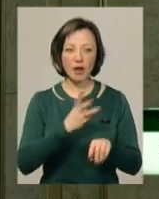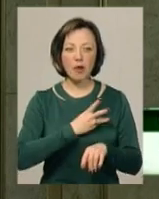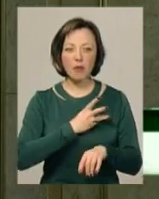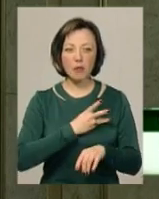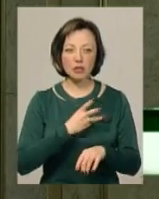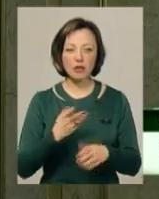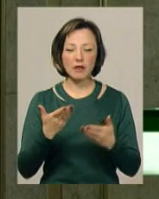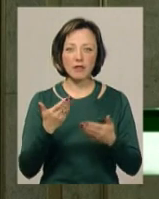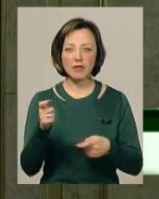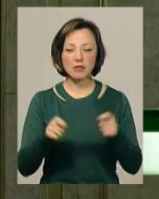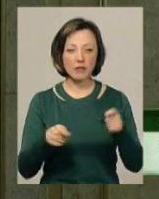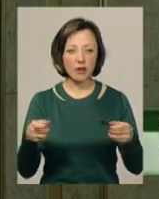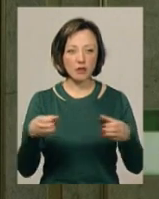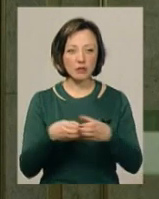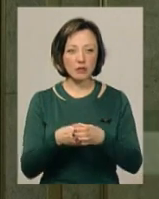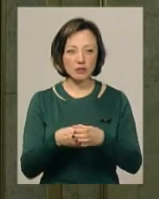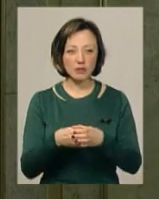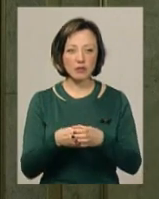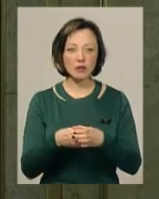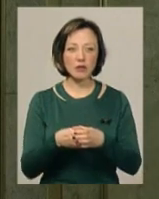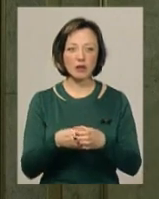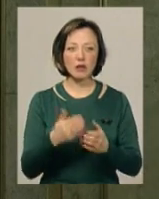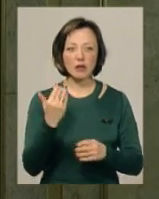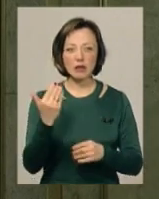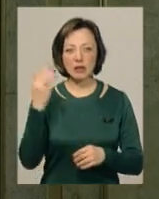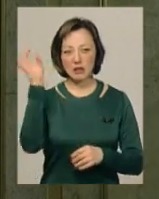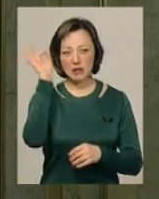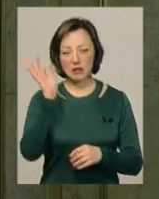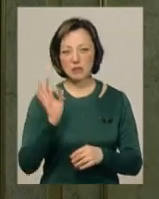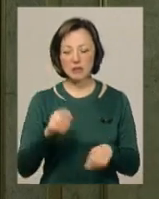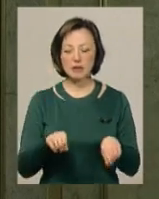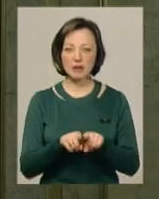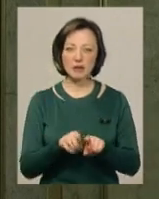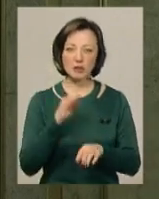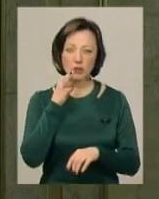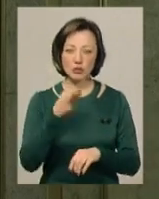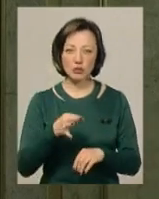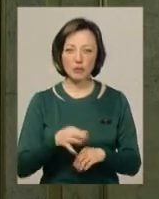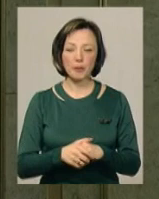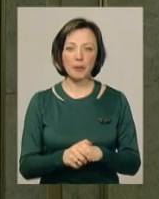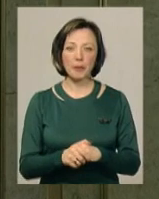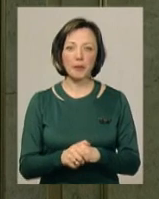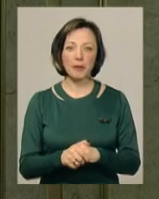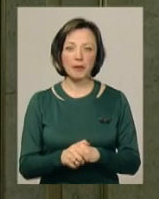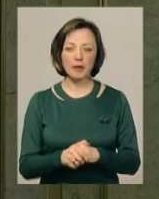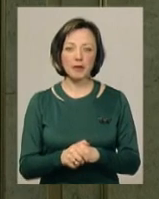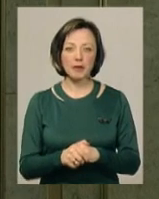фестивального комітету, щось їхнє німецьке, так скажімо. Є